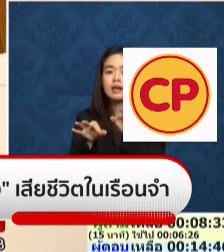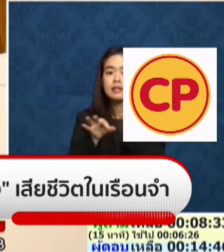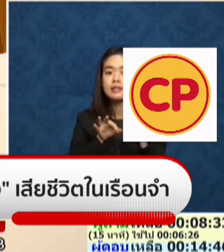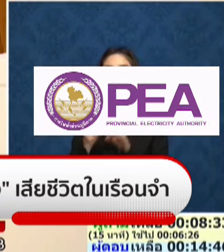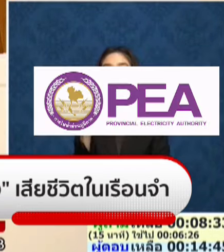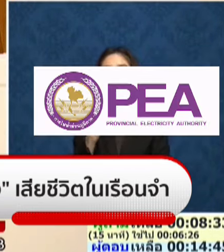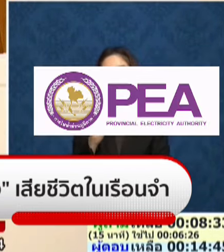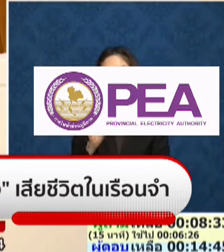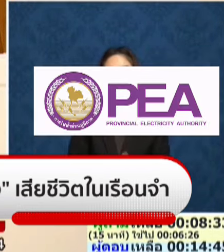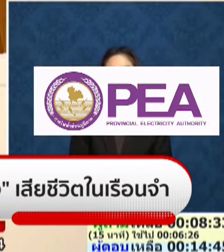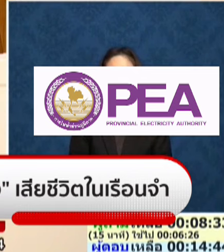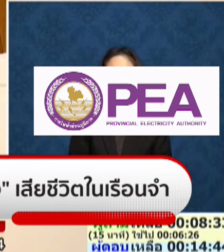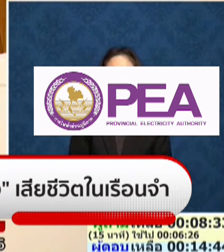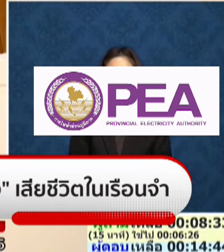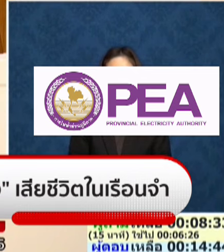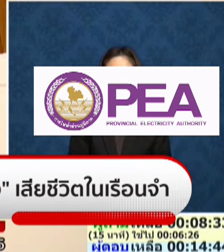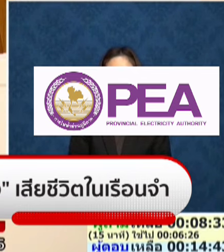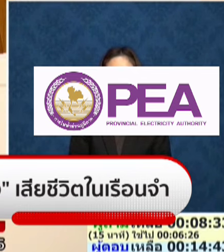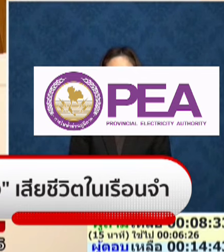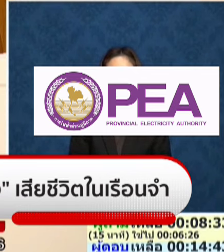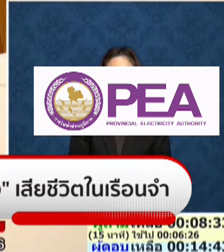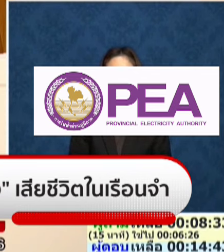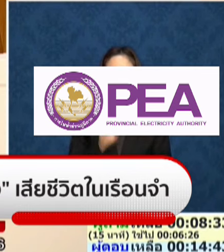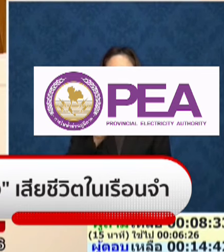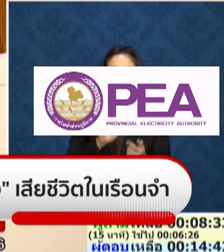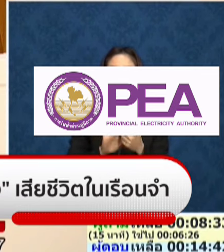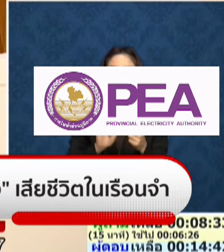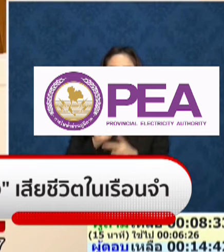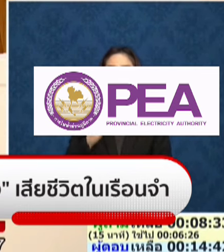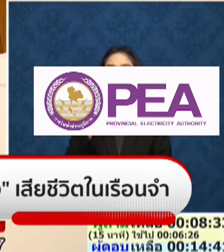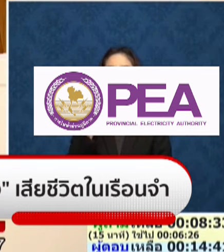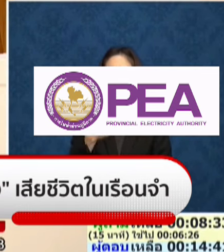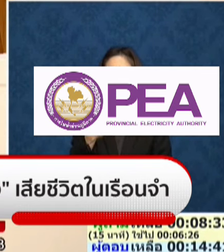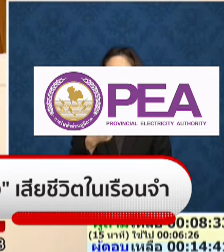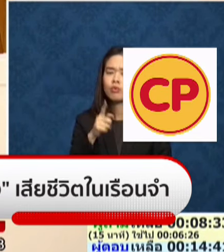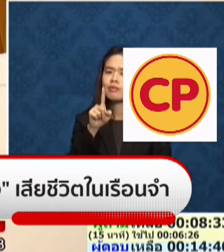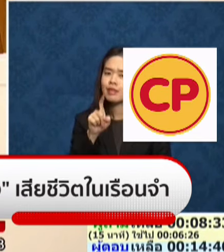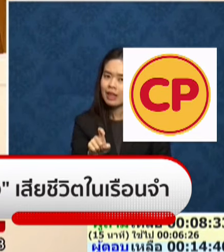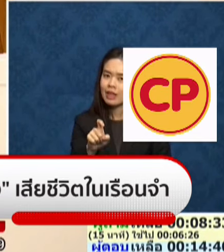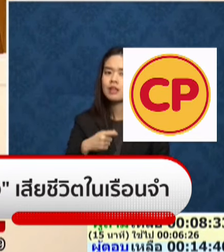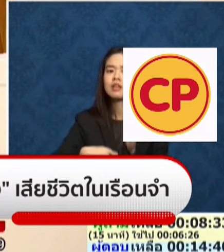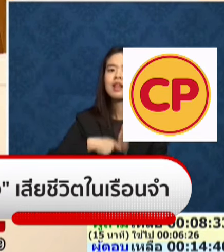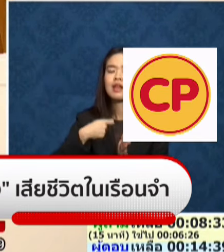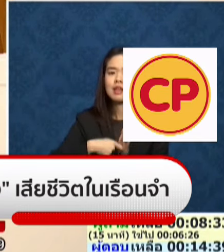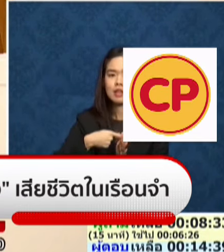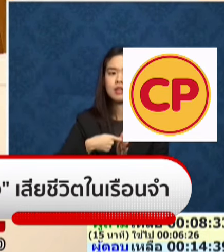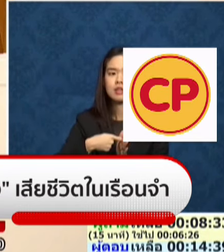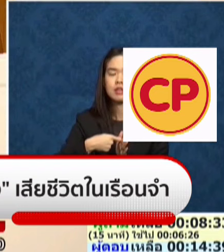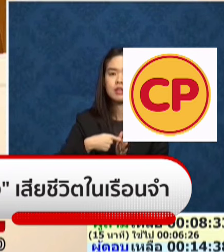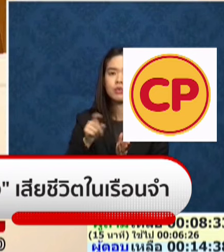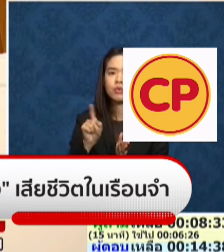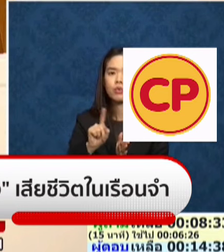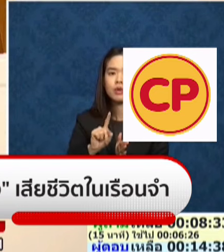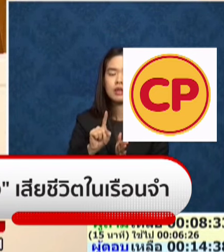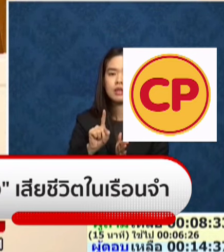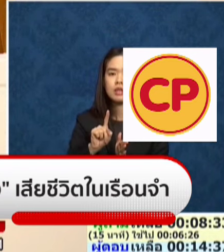ของเจ้าพนักงานซึ่งเป็นเงื่อนไขหนึ่งที่ทำให้ต้องมีการทำสำนวนชันสูตรพลิกศพซึ่งการสาเหตุการเสียชีวิตเ